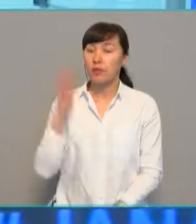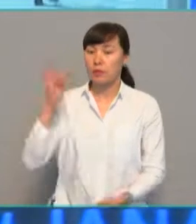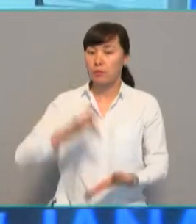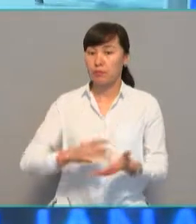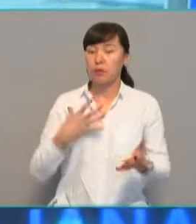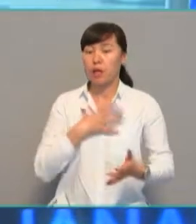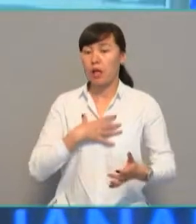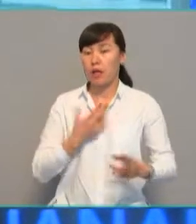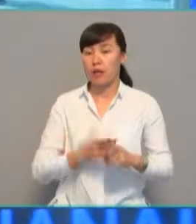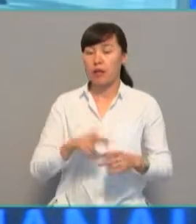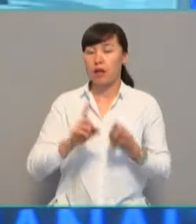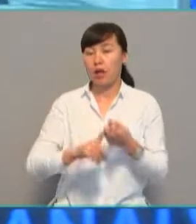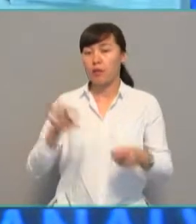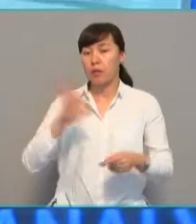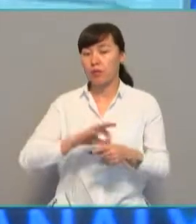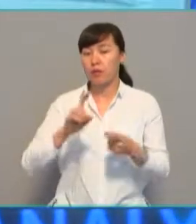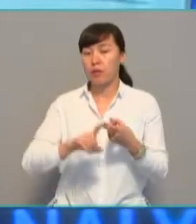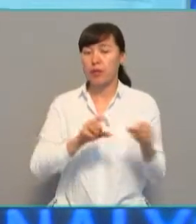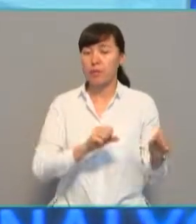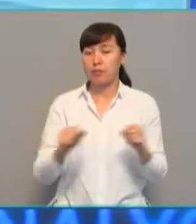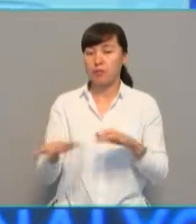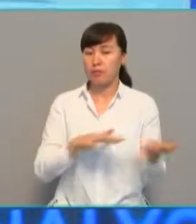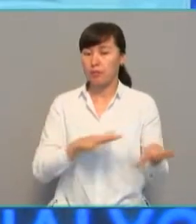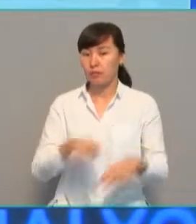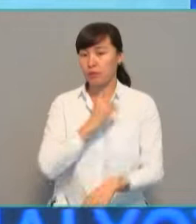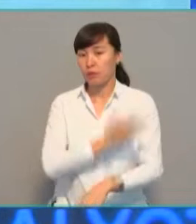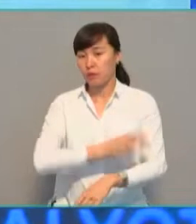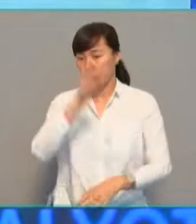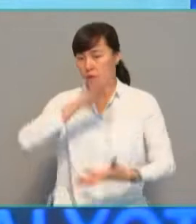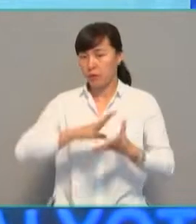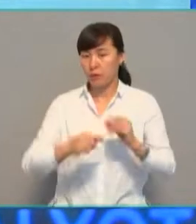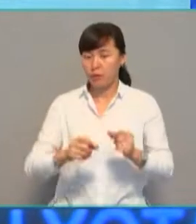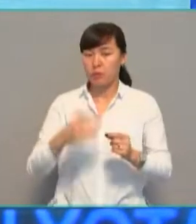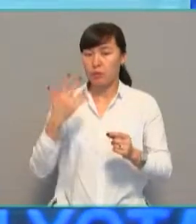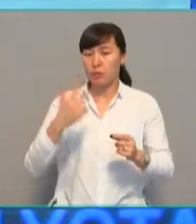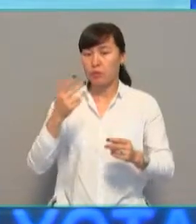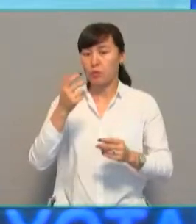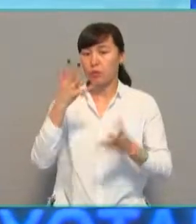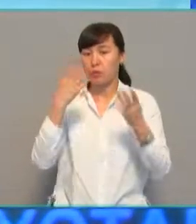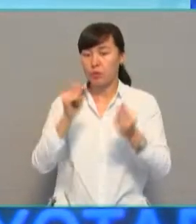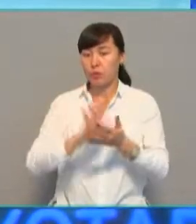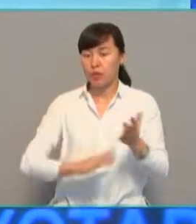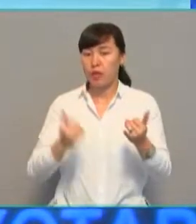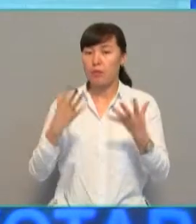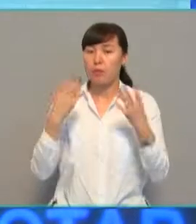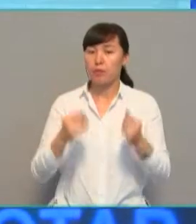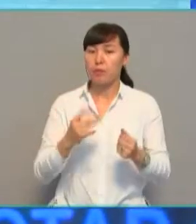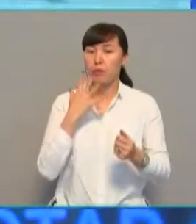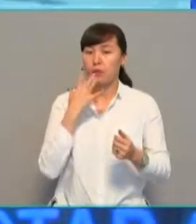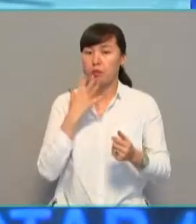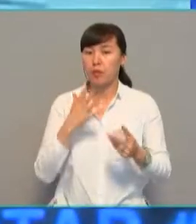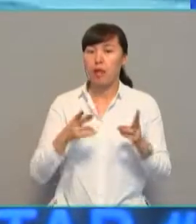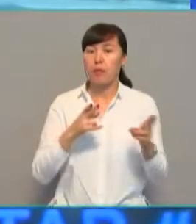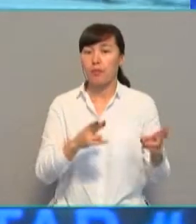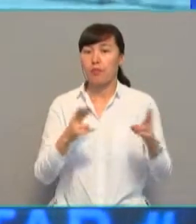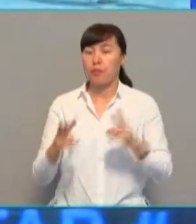Шымкентте әлемді алаңдатқан коронавируске қарсы сақтық шаралары күшейтілді. Еліміз бойынша карантин 30 тәулікке ұзартылды. Бүгінгі таңда шетел